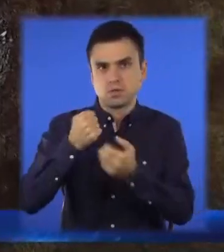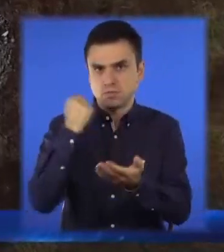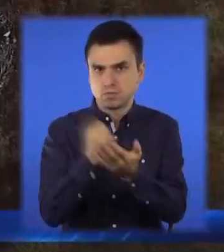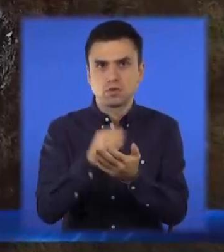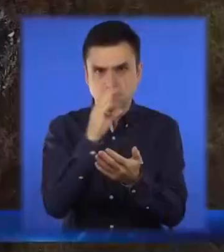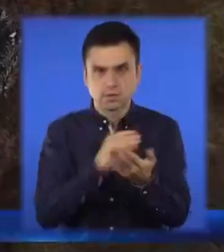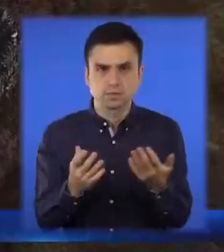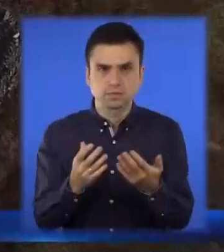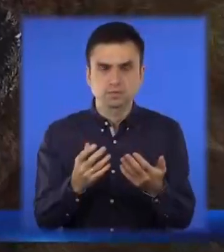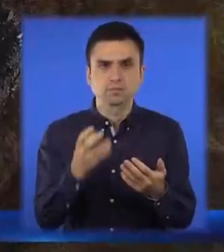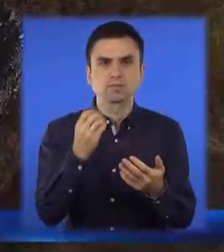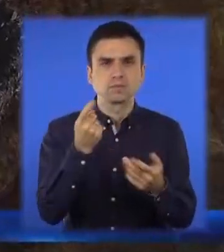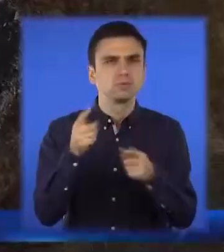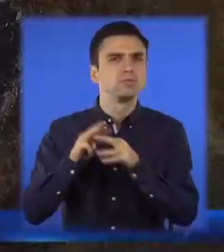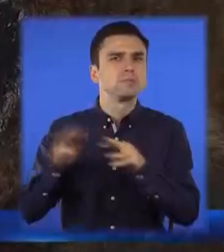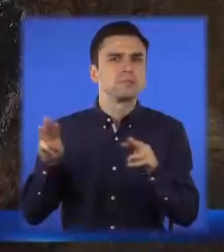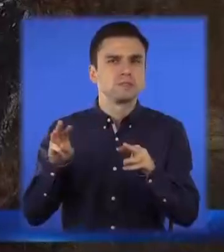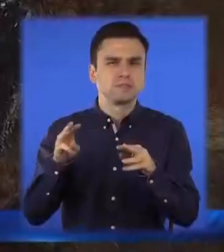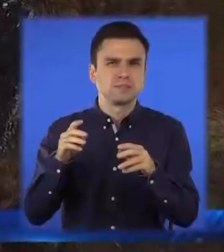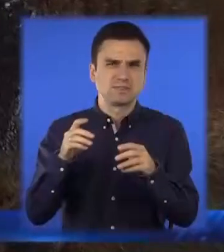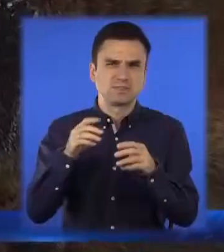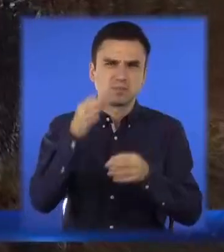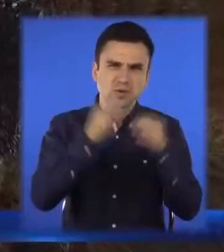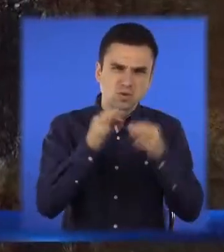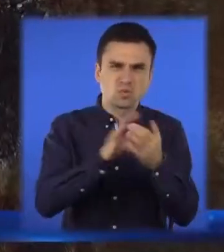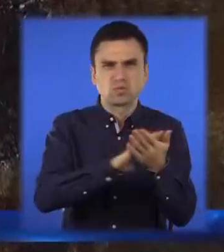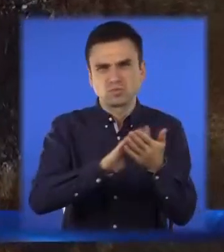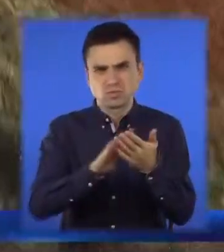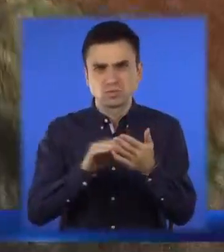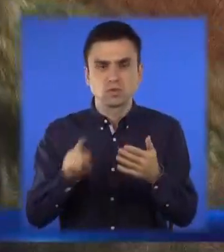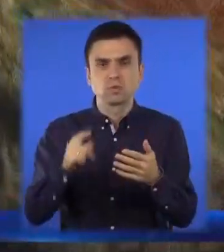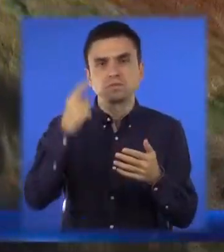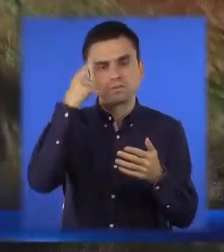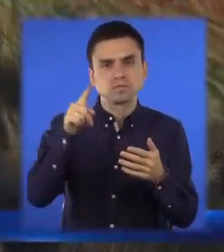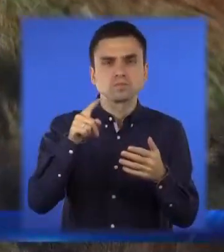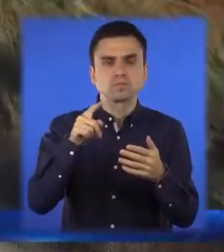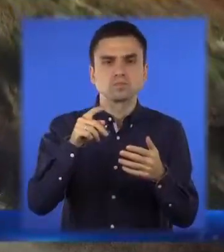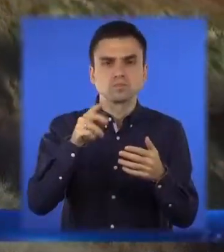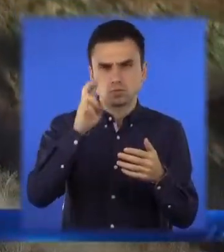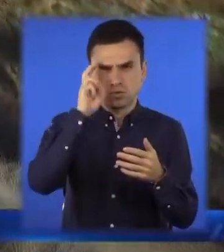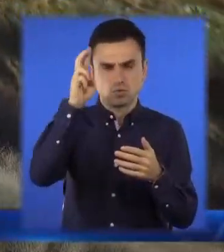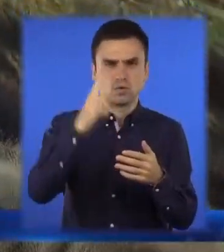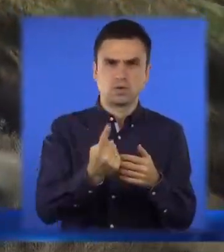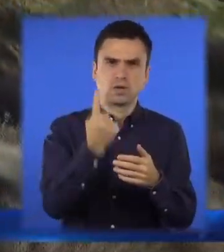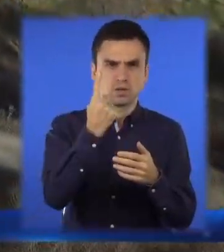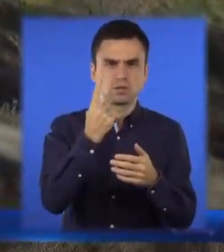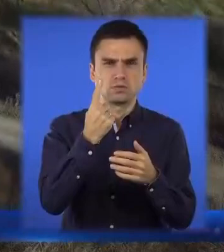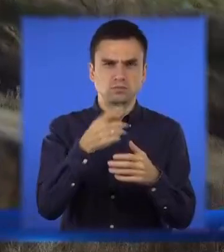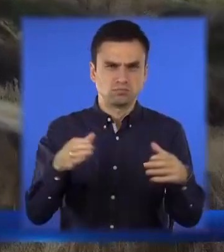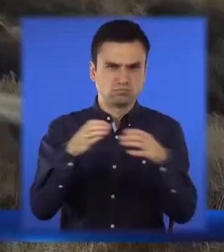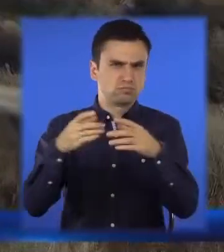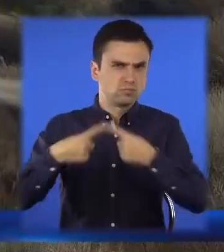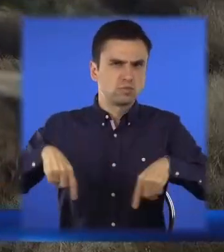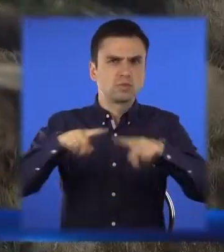Ради. Також міністр екології анонсував новий законопроект щодо створення державної природоохоронної служби. Остання буде